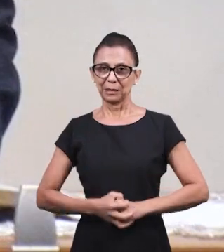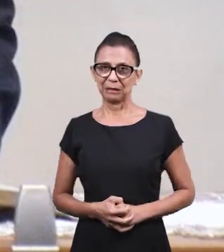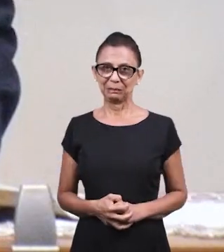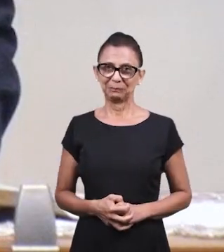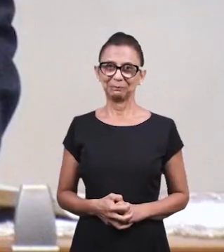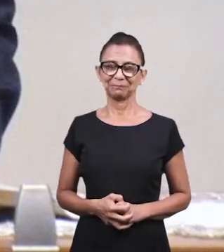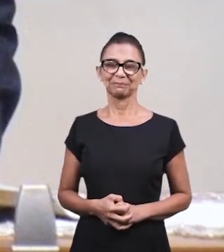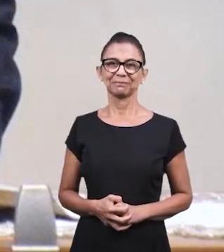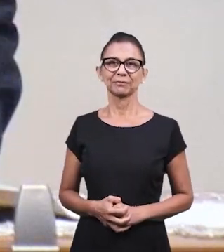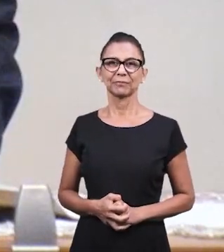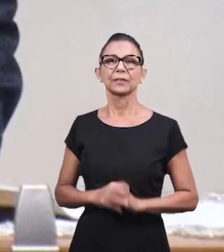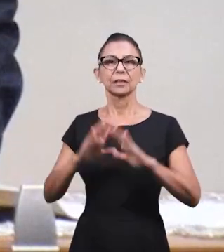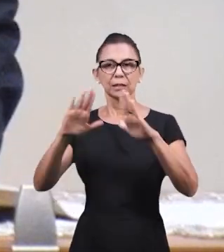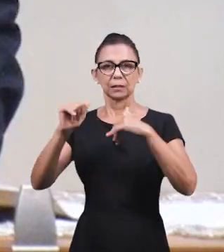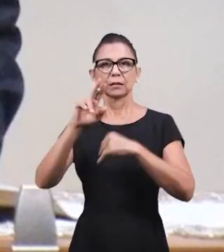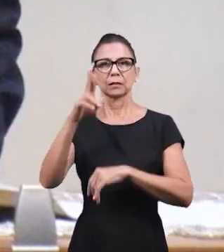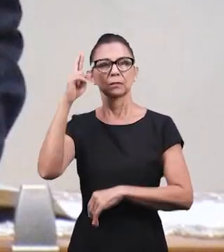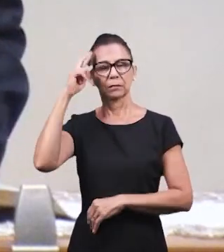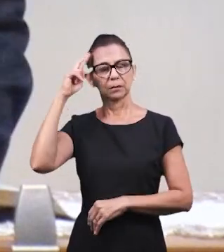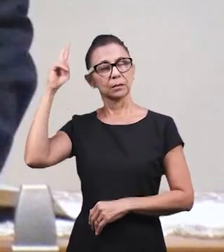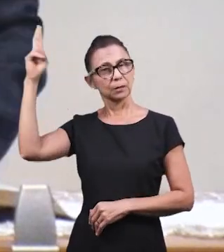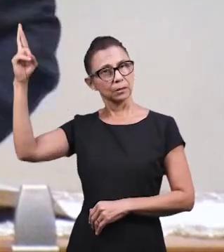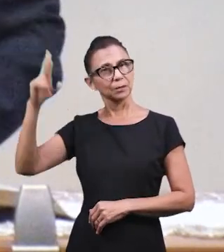господа исуса аминь